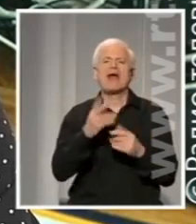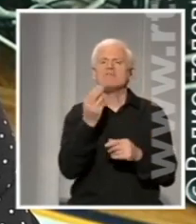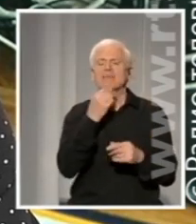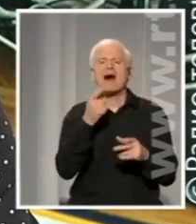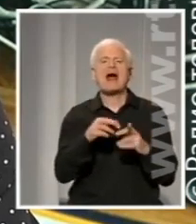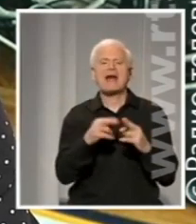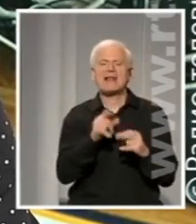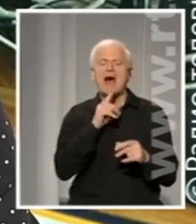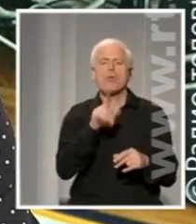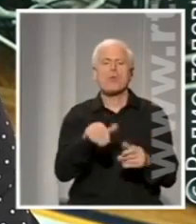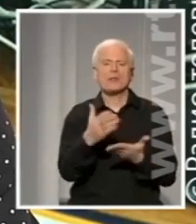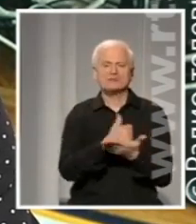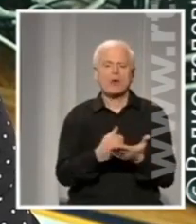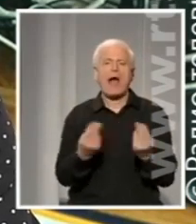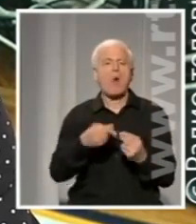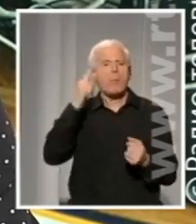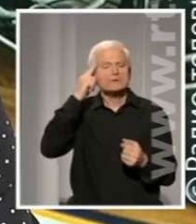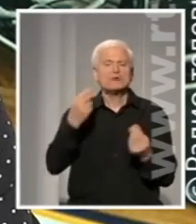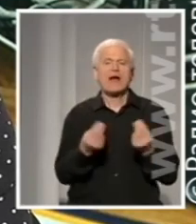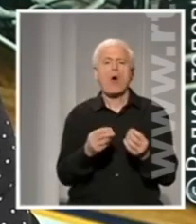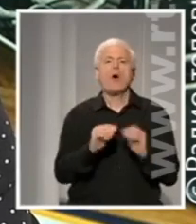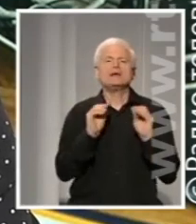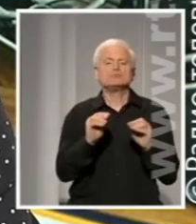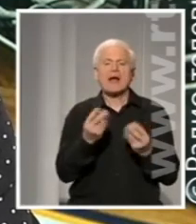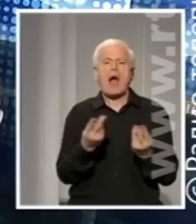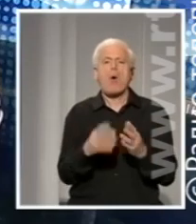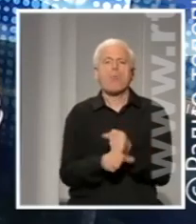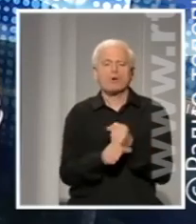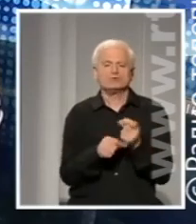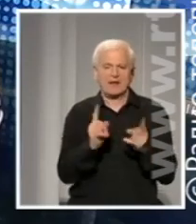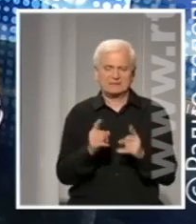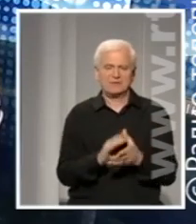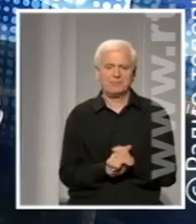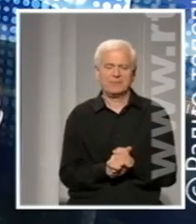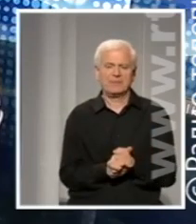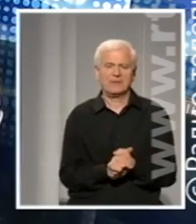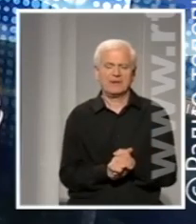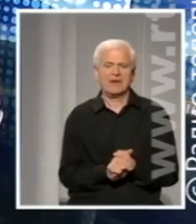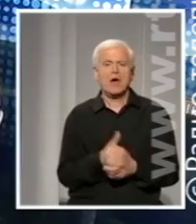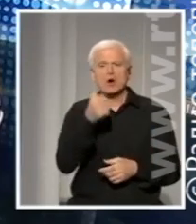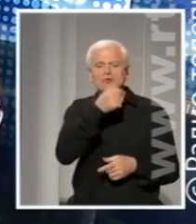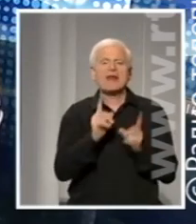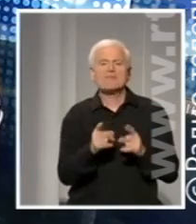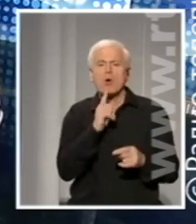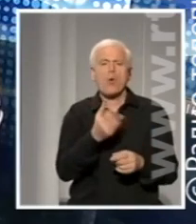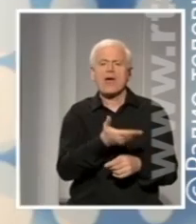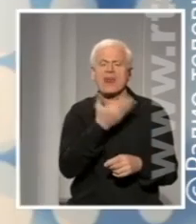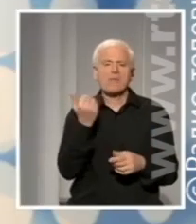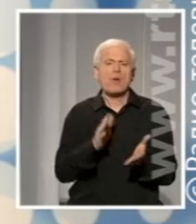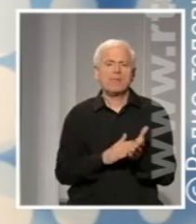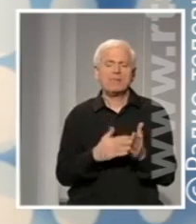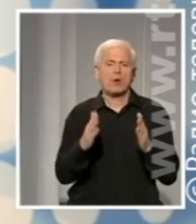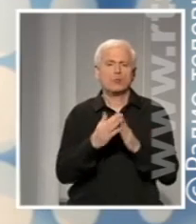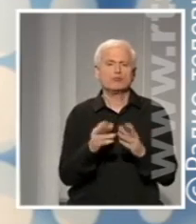mogu da koriste, kao jedno podsjećanje, kao instrukcija i kao podrška nastavnicima. Šta je sa onim nastavnicima koji nemaju mogućnost kod kuće